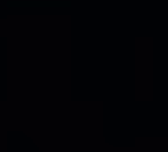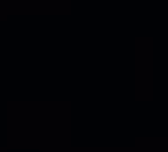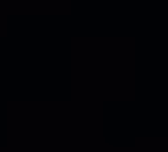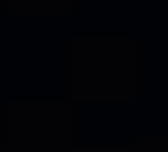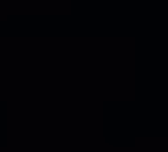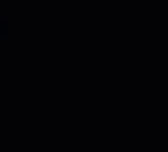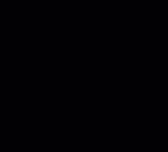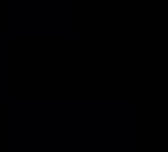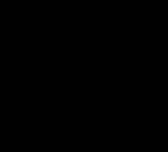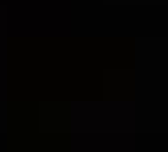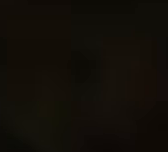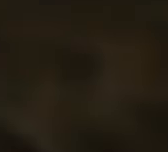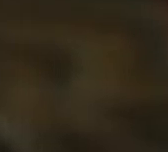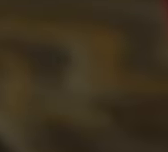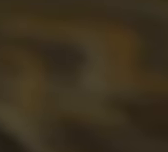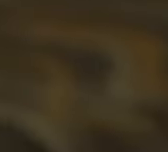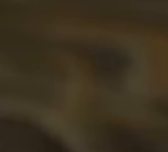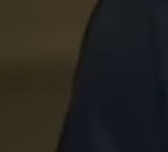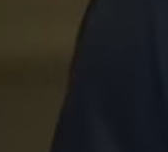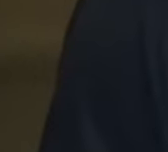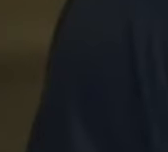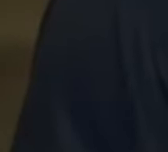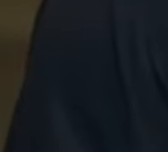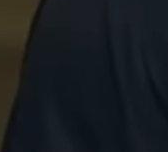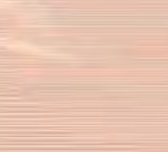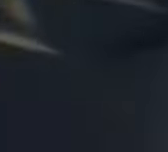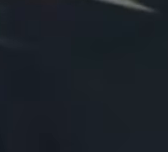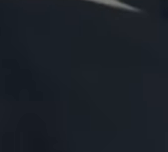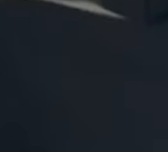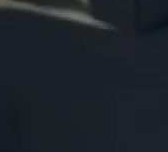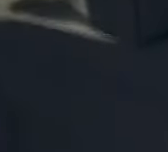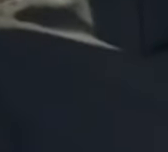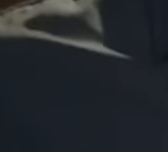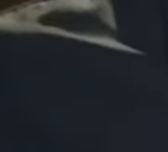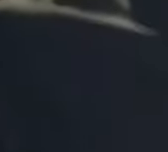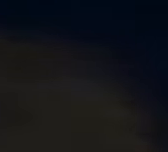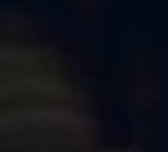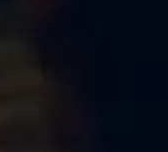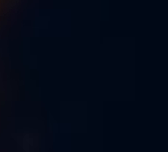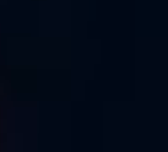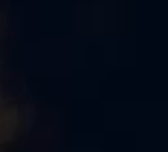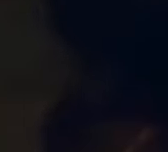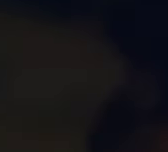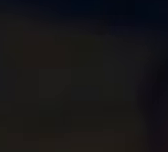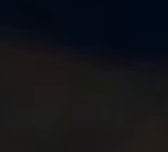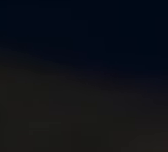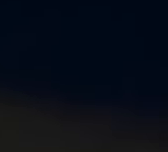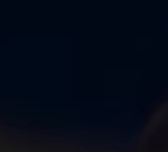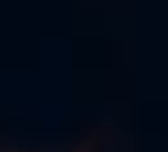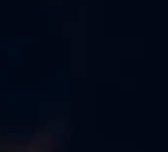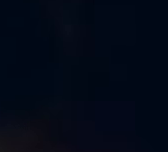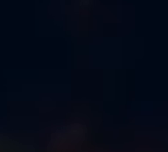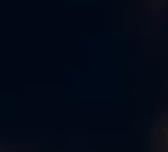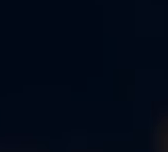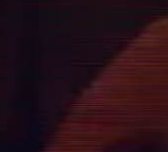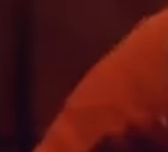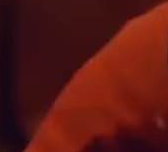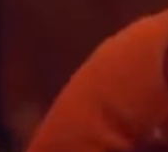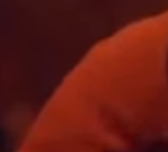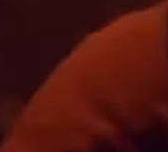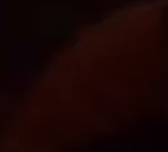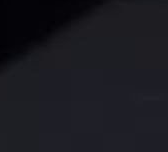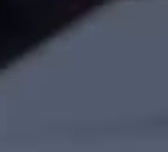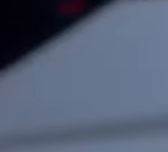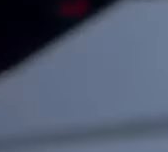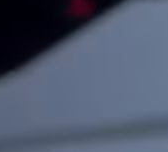Lalantad ang mga sinungaling. Nobody lies to me and gets away with it. Wala kong kasamang lalaki, Daddy. Maniwala